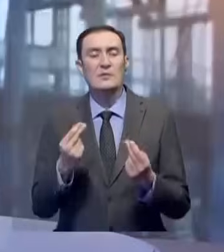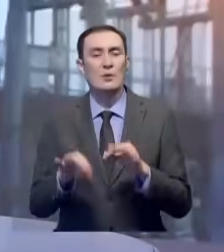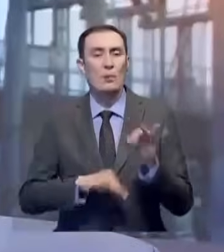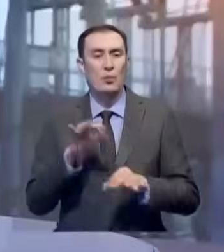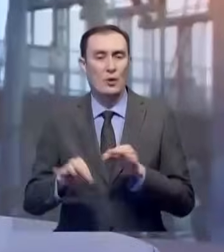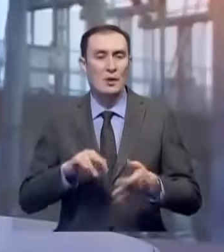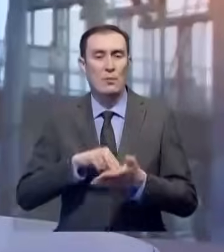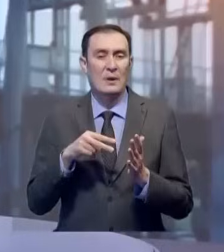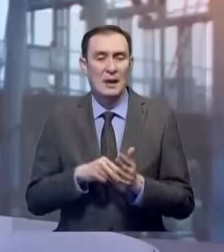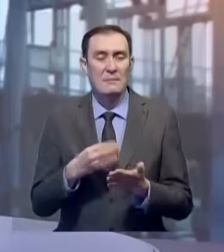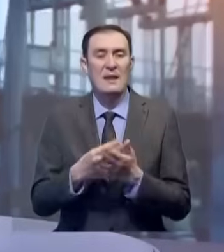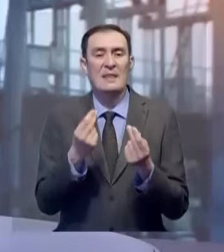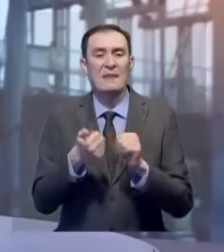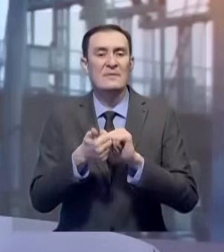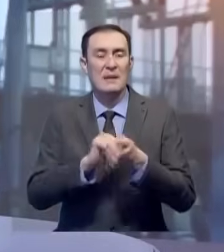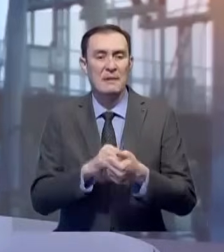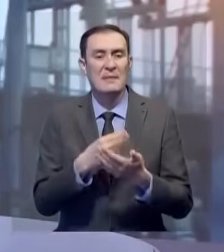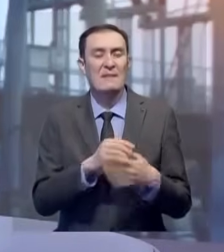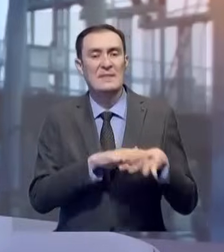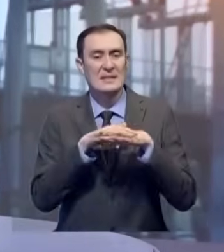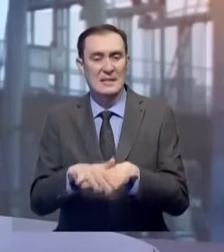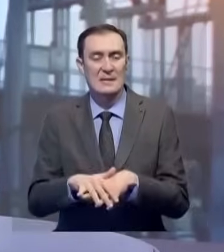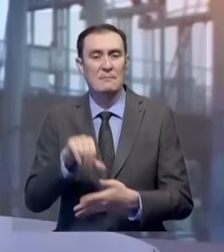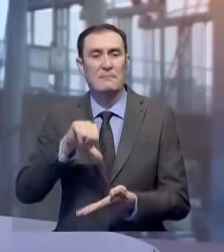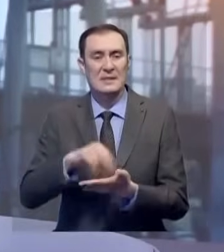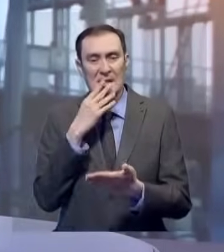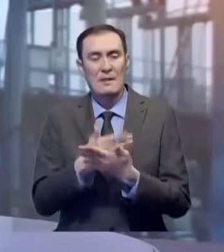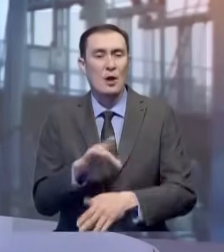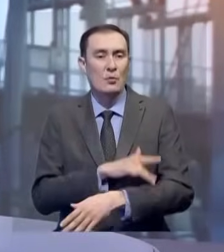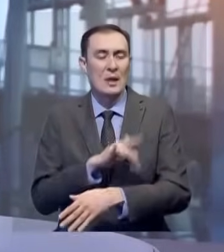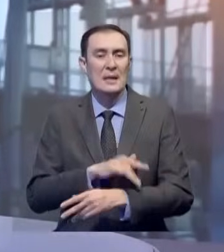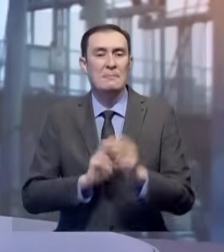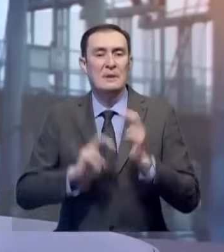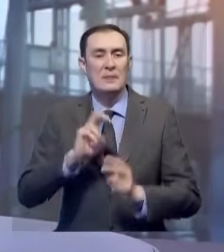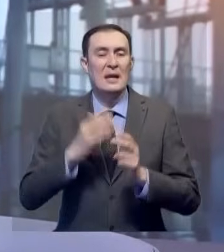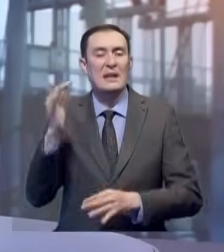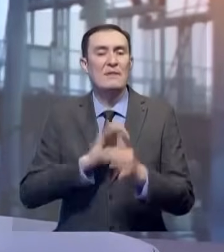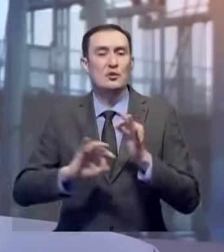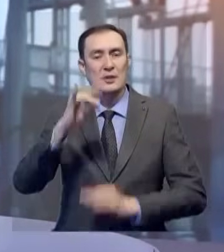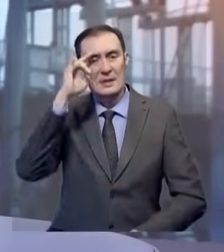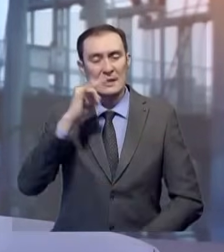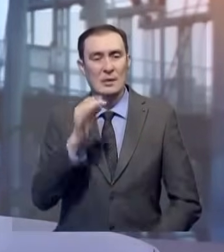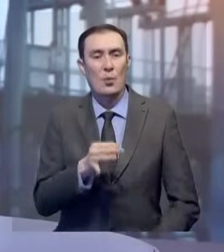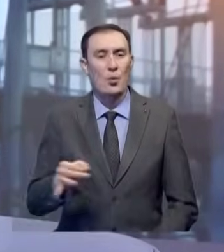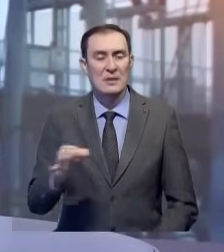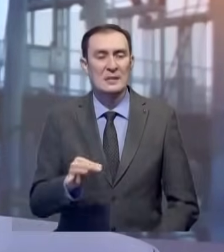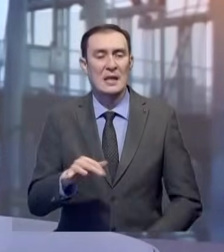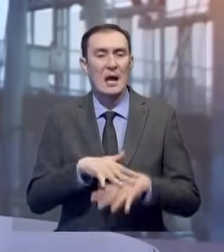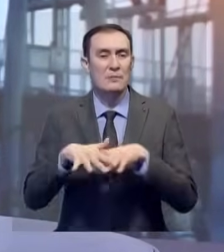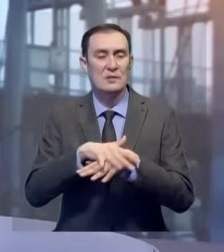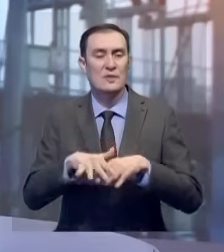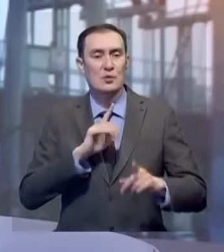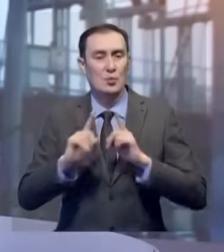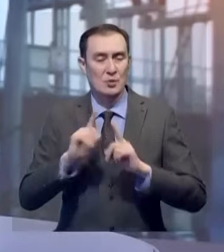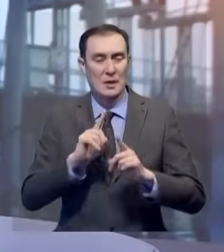Инвестиционные проекты по программе «Тариф взамен инвестиции» представили коммунальные предприятия Восточно-Казахстанской области на общественных